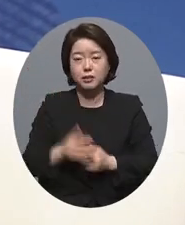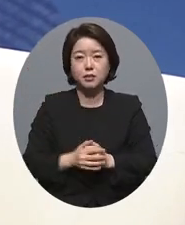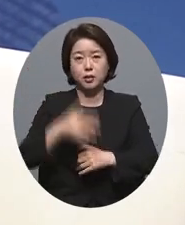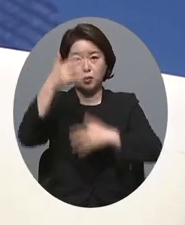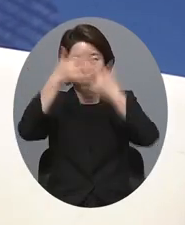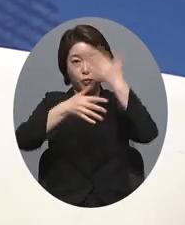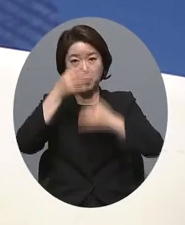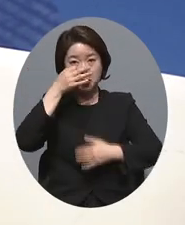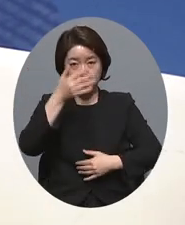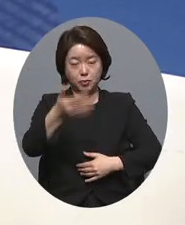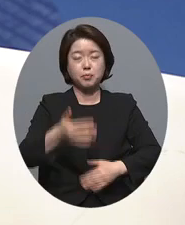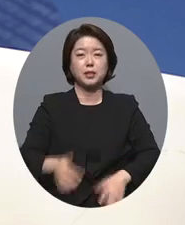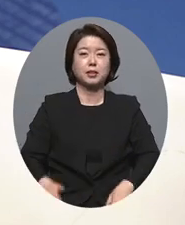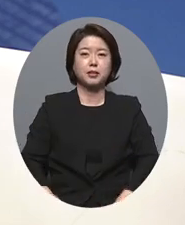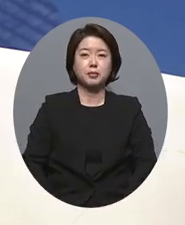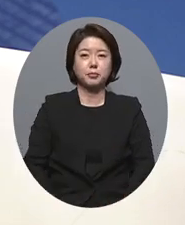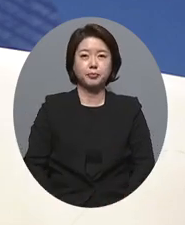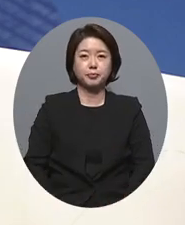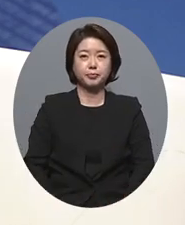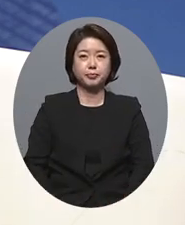좀 보여주시기 바랍니다.